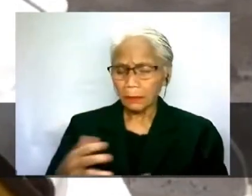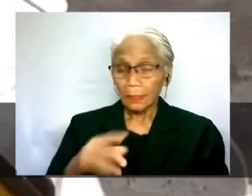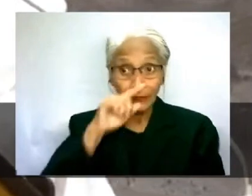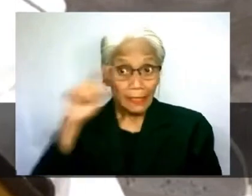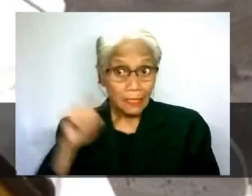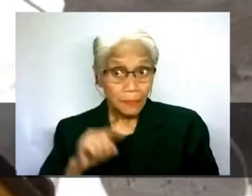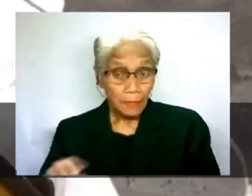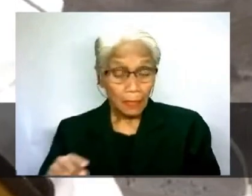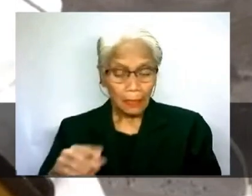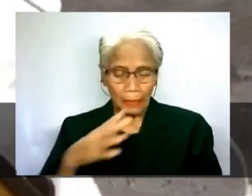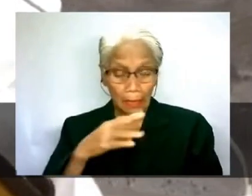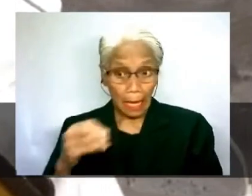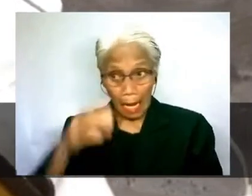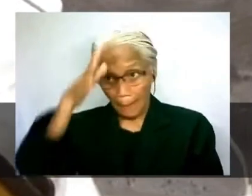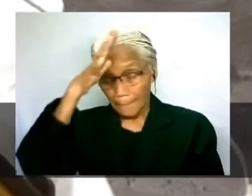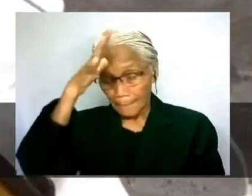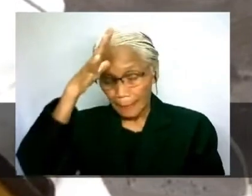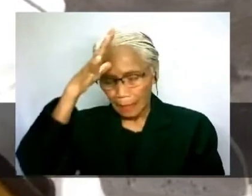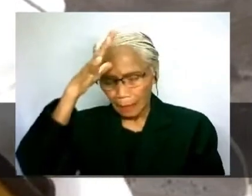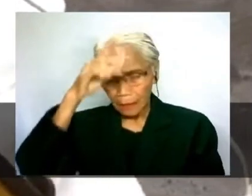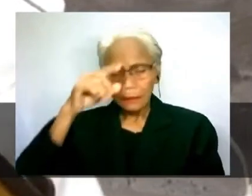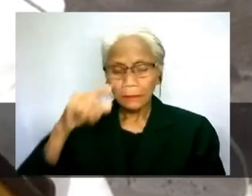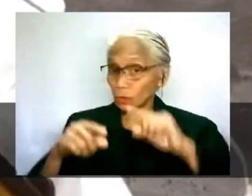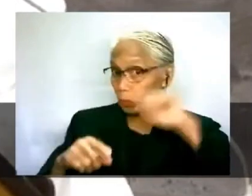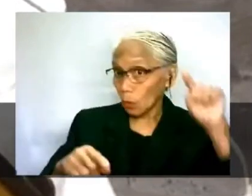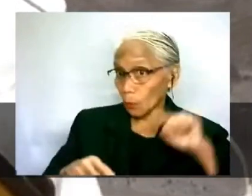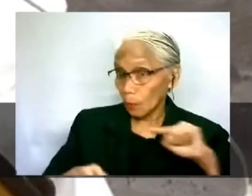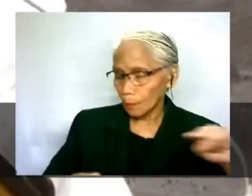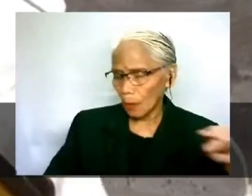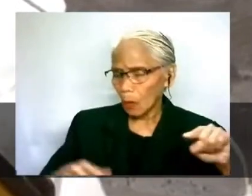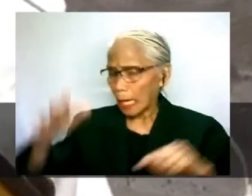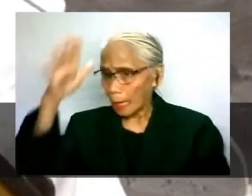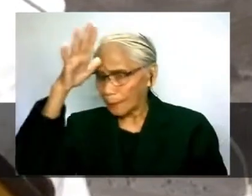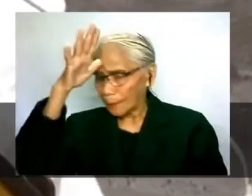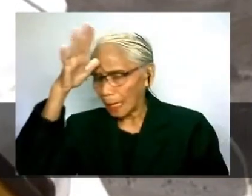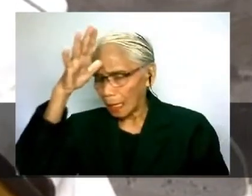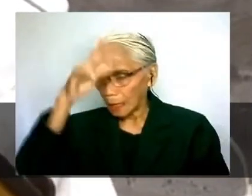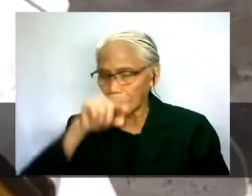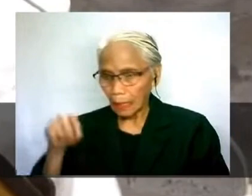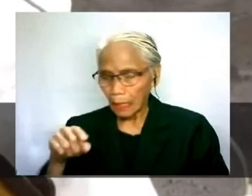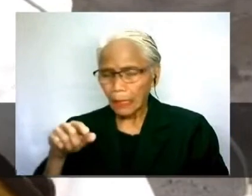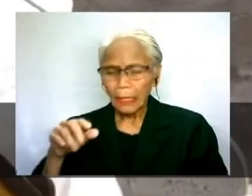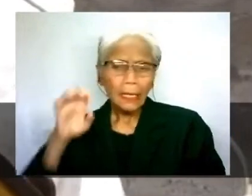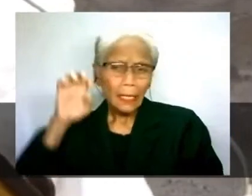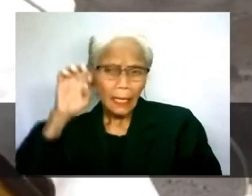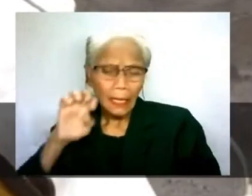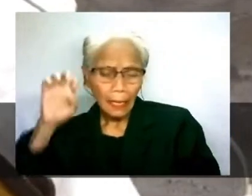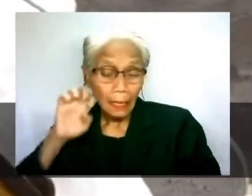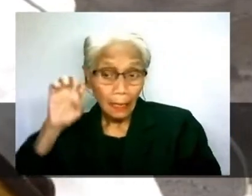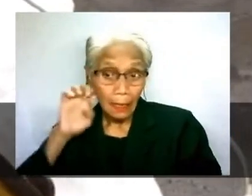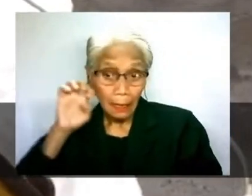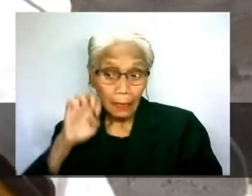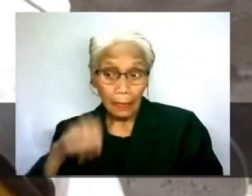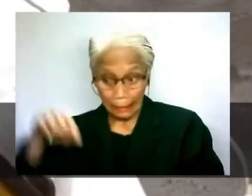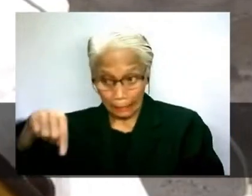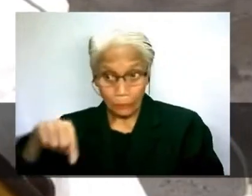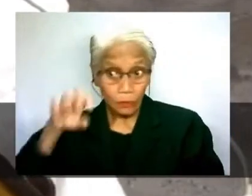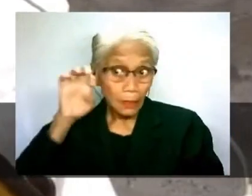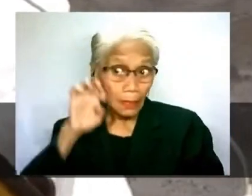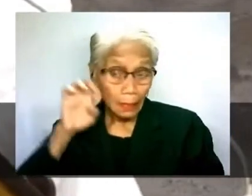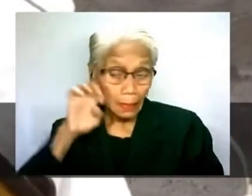Zorobabel. Si Zorobabel ang ama ni Abiud na ama ni Eliakim at si Eliakim ang ama ni